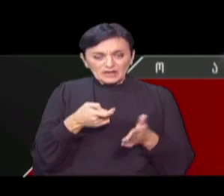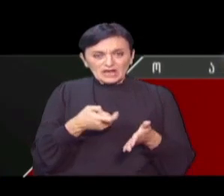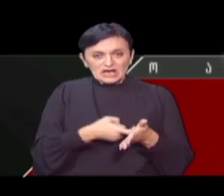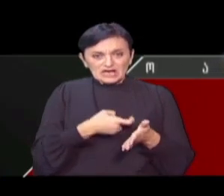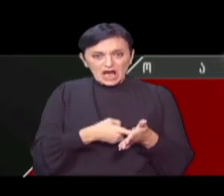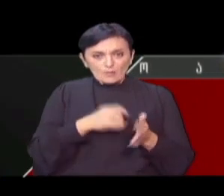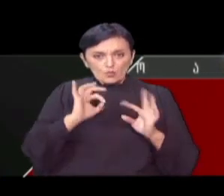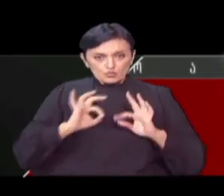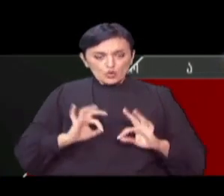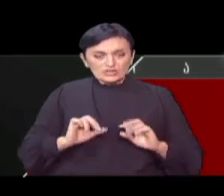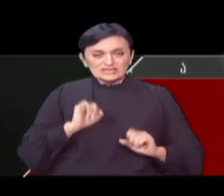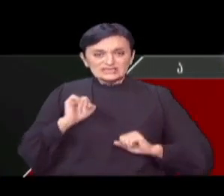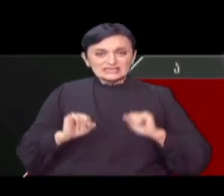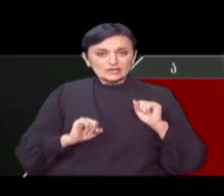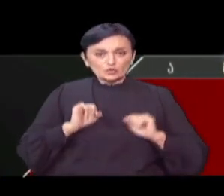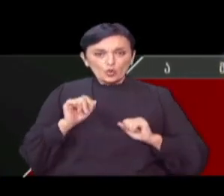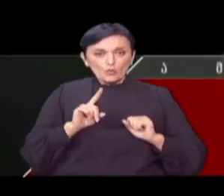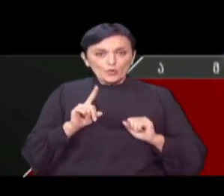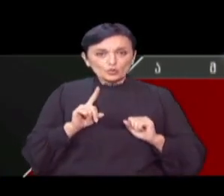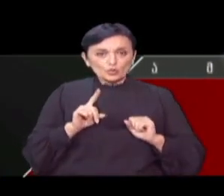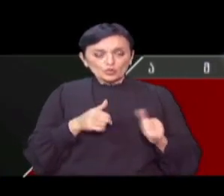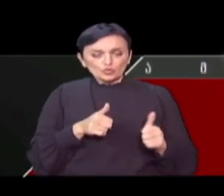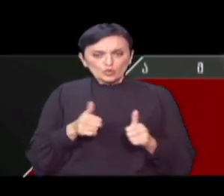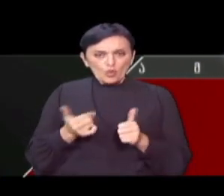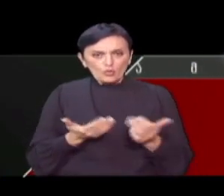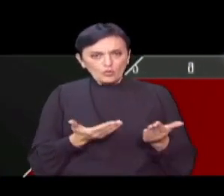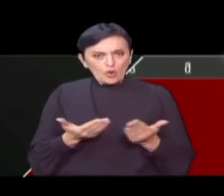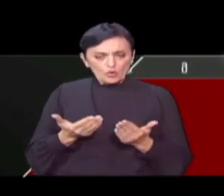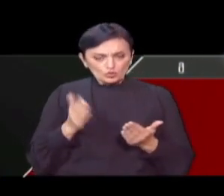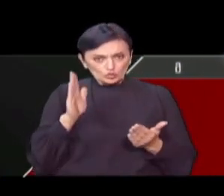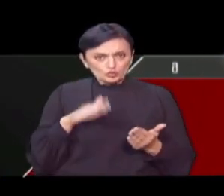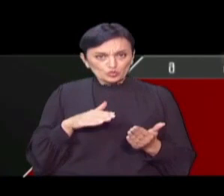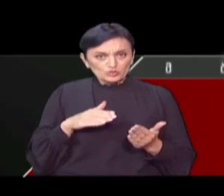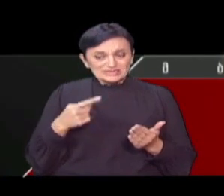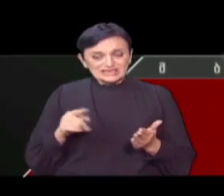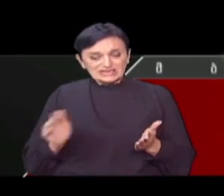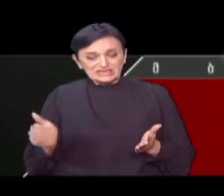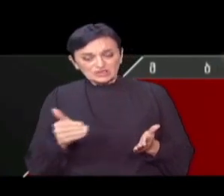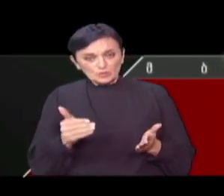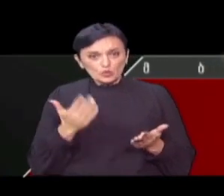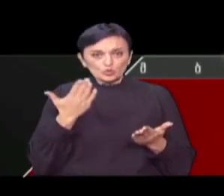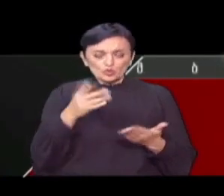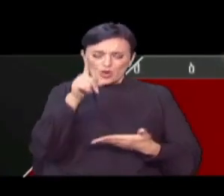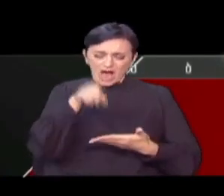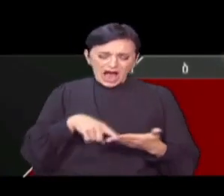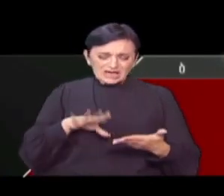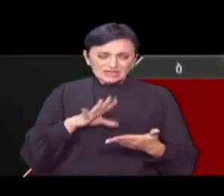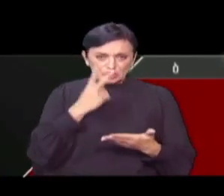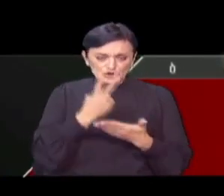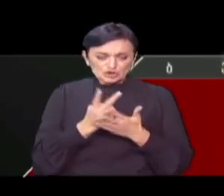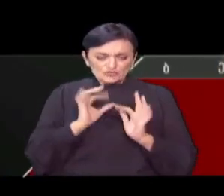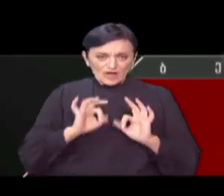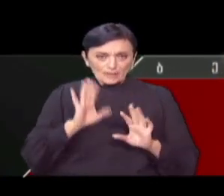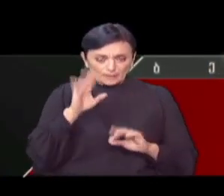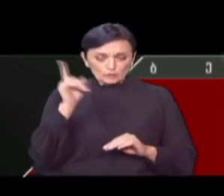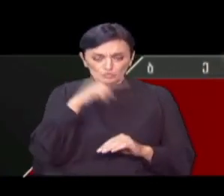გამოძიება, პროკურატურა ცდილობს, რომ როგორღაც თუნდაც ირიბი ჩვენებებით, თუნდაც სრულიად არადამაჯერებელი ჩვენებებით, თუნდაც